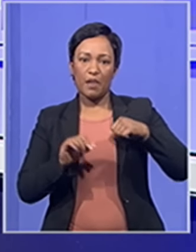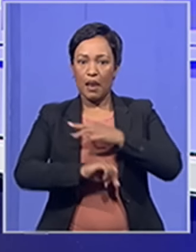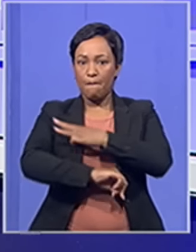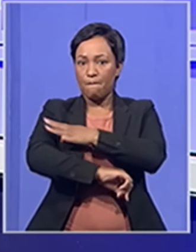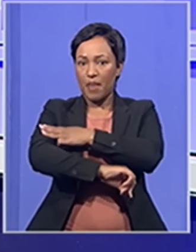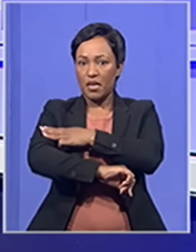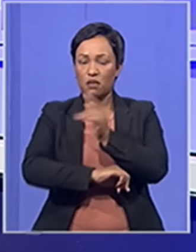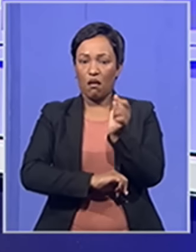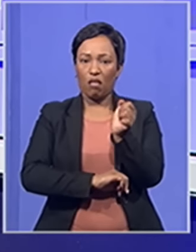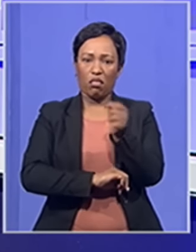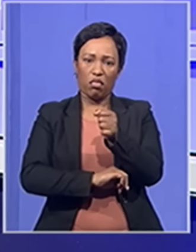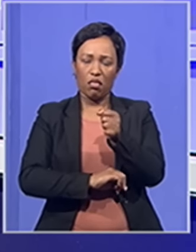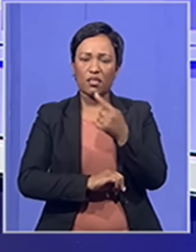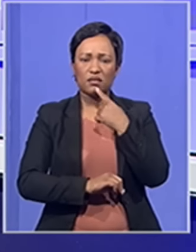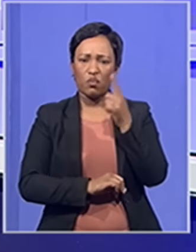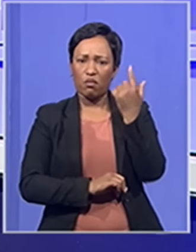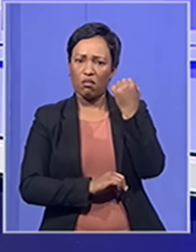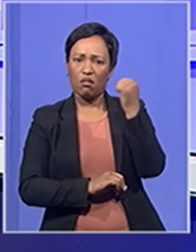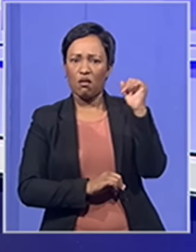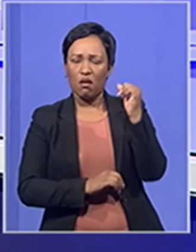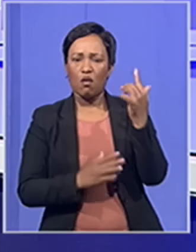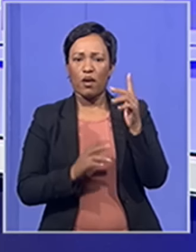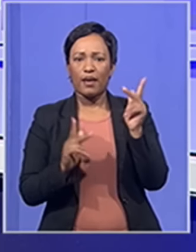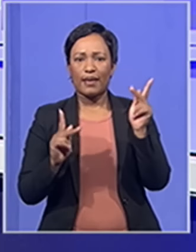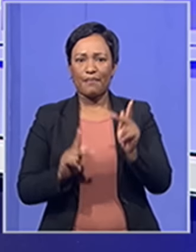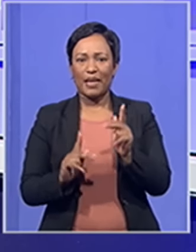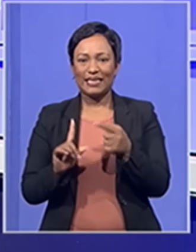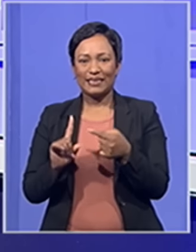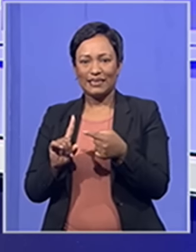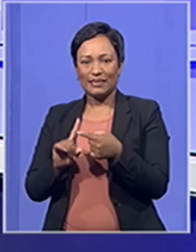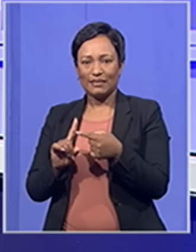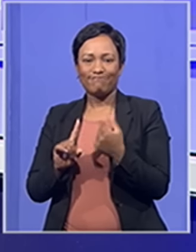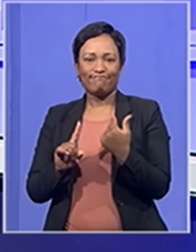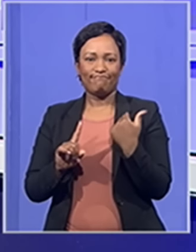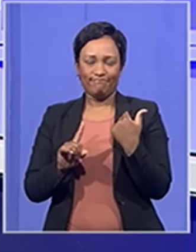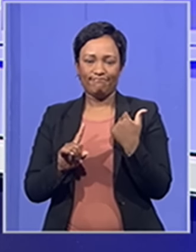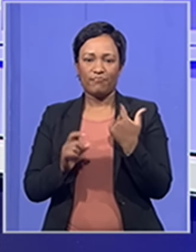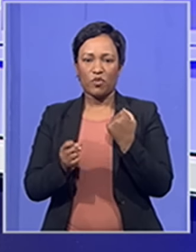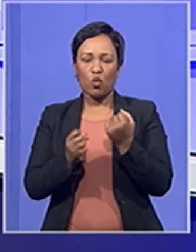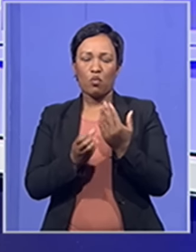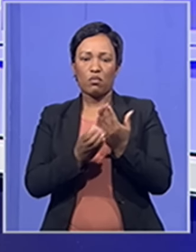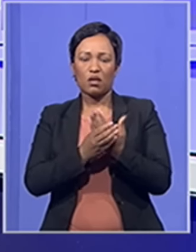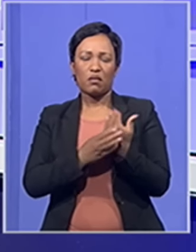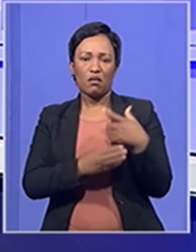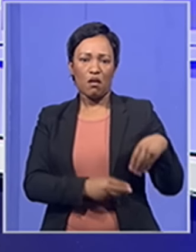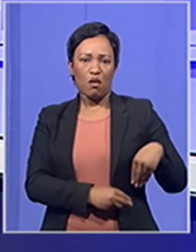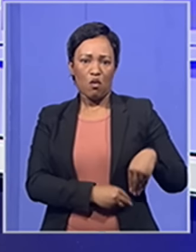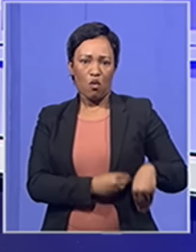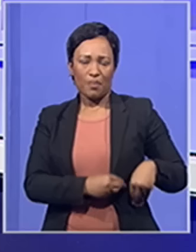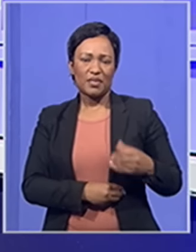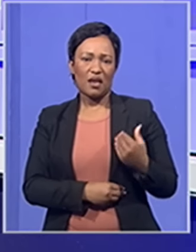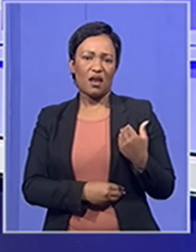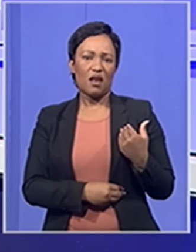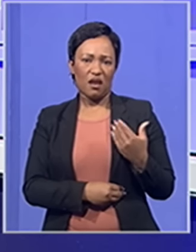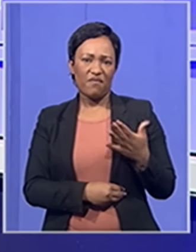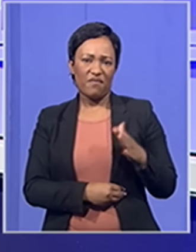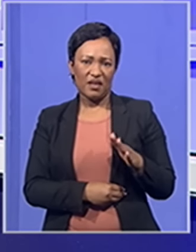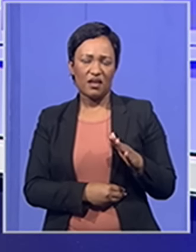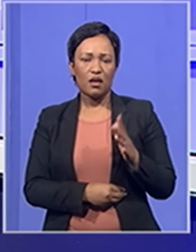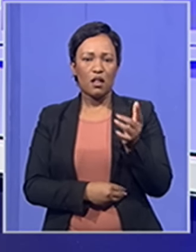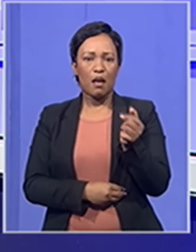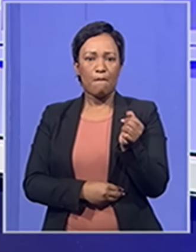wa Solplaki kwa Kimberley. Mkagule yo bonwe molato mo kgetsing ya bonwenwe ka Mopitlwe o thapilwe mo